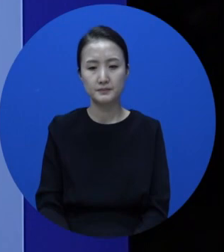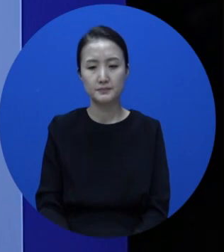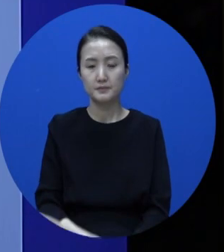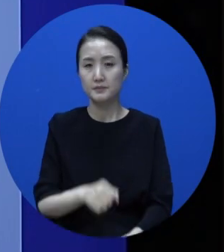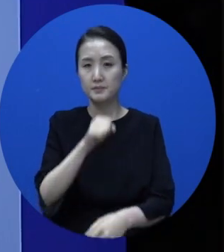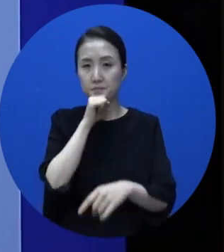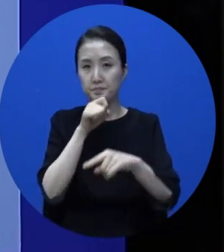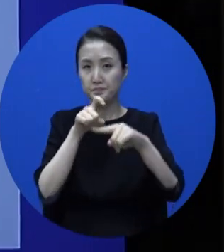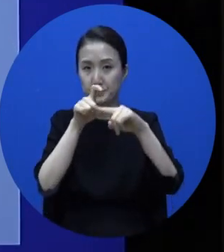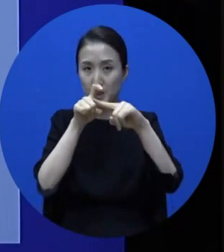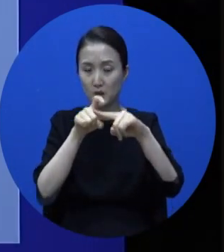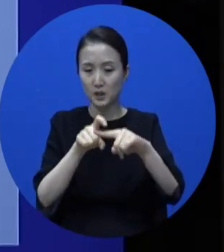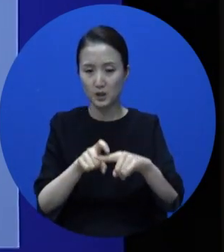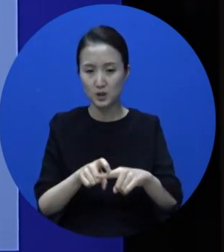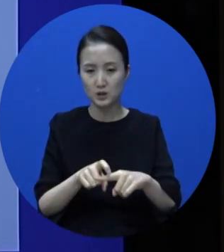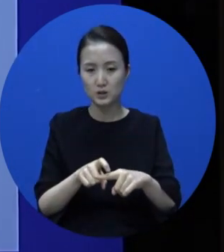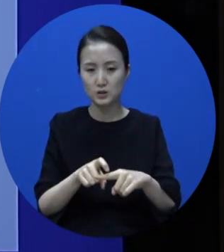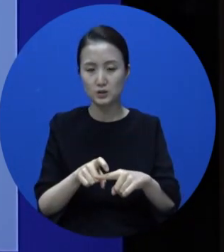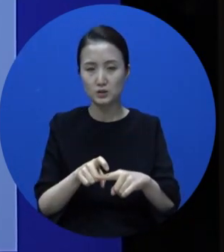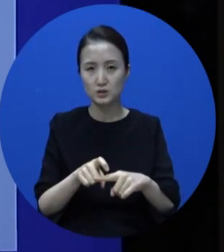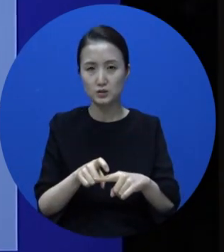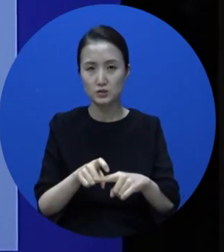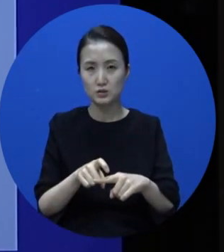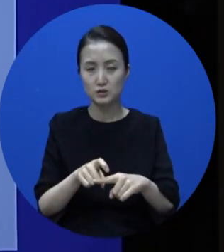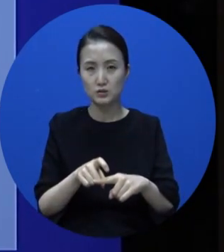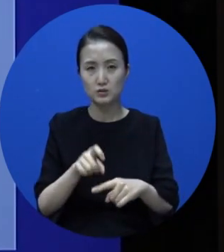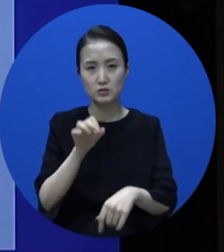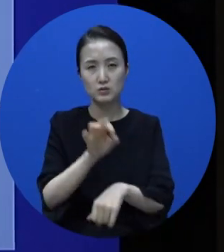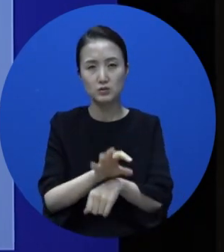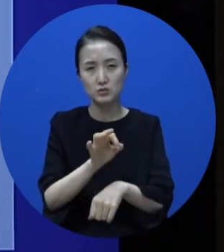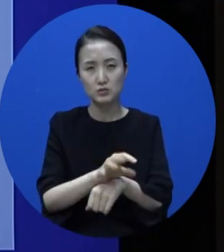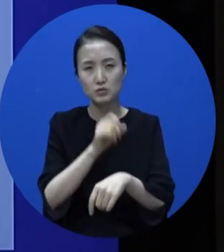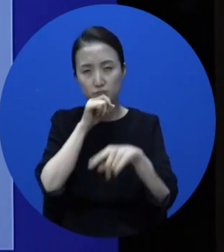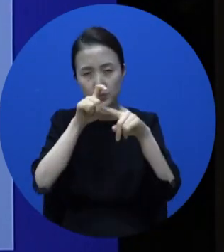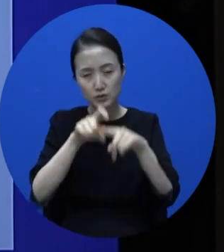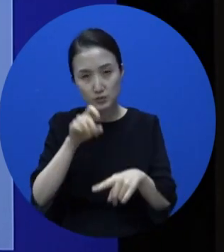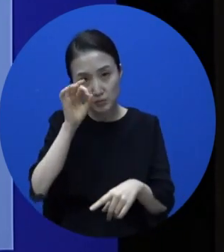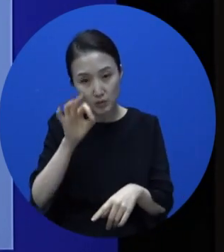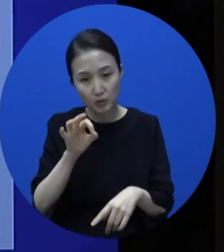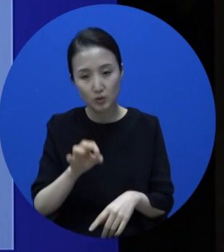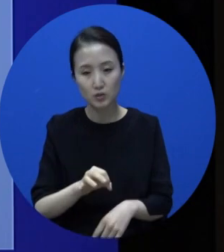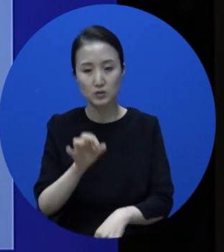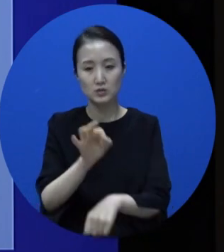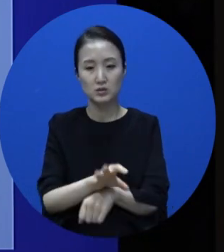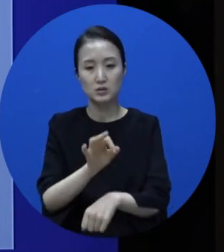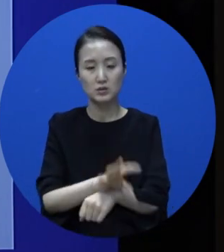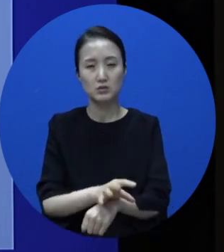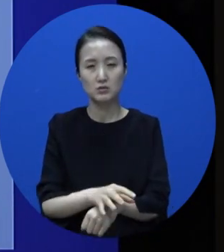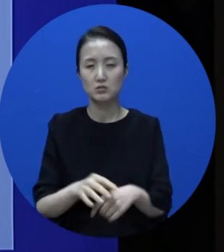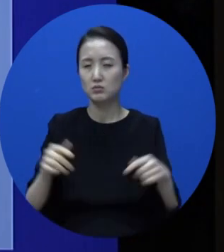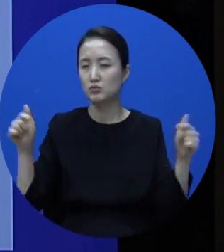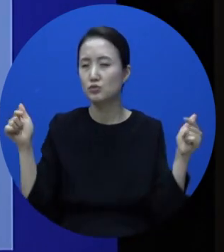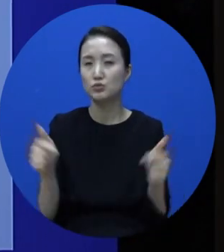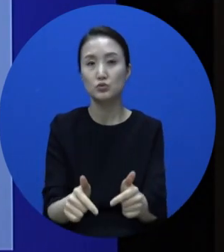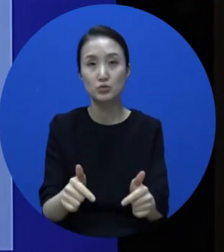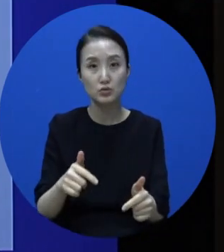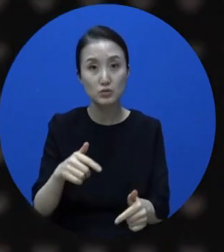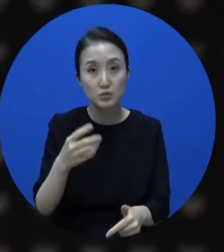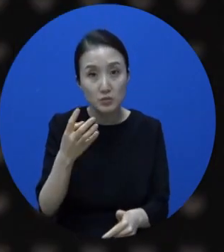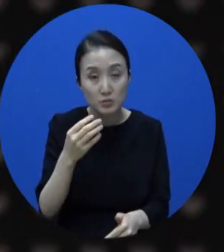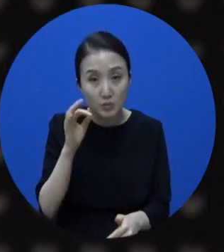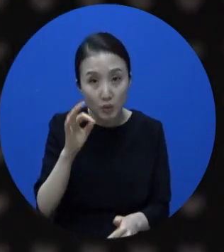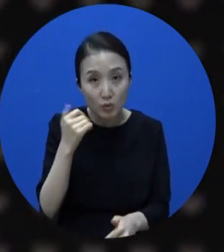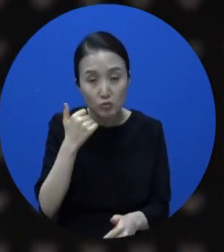평균 소비성향이 급격하게 하락하는 연령 계층이 어딥니까 60대 이상 이에요